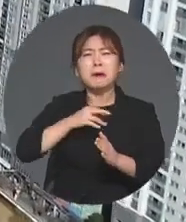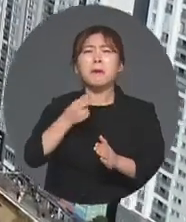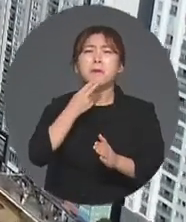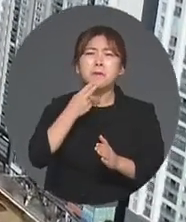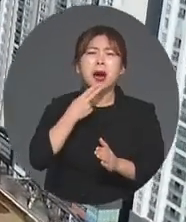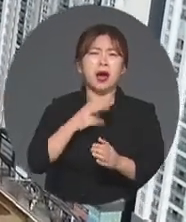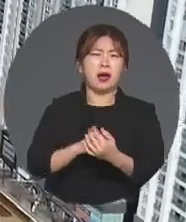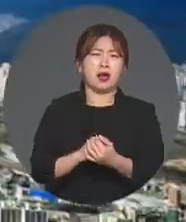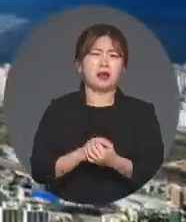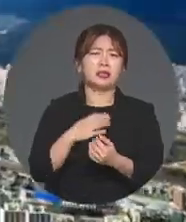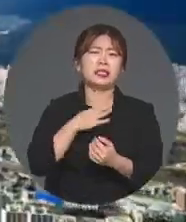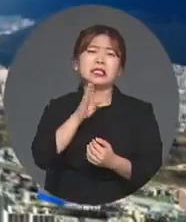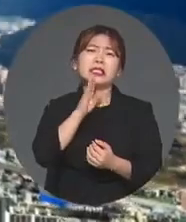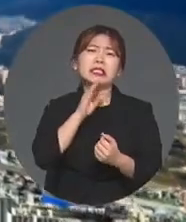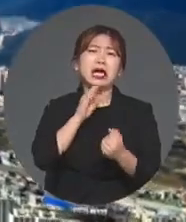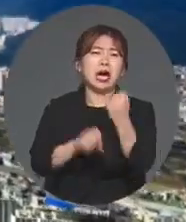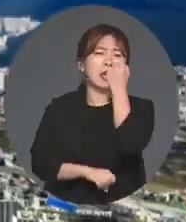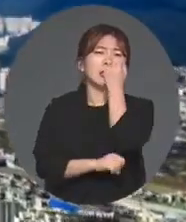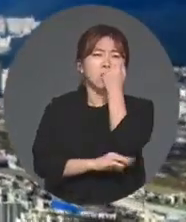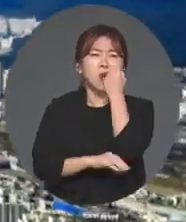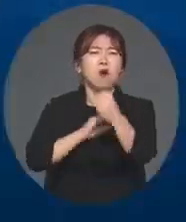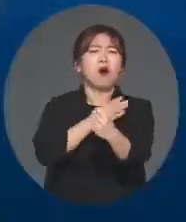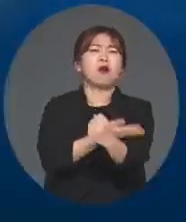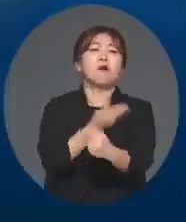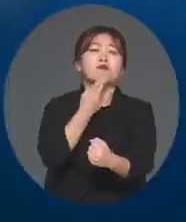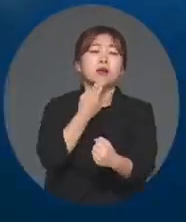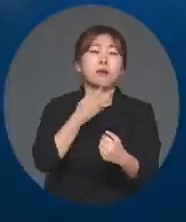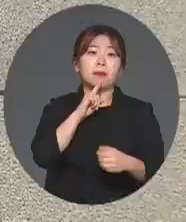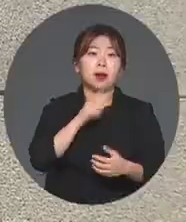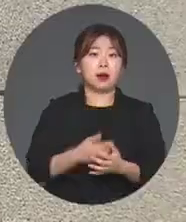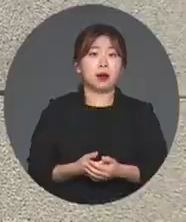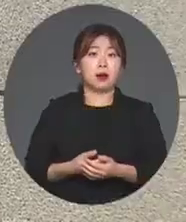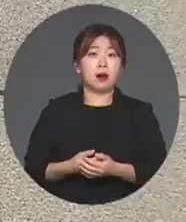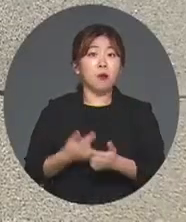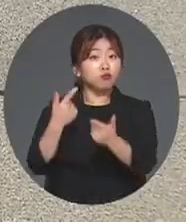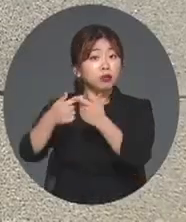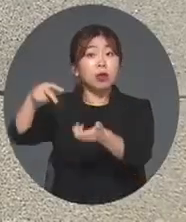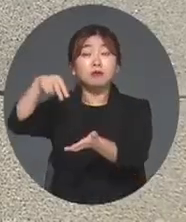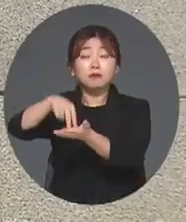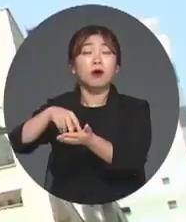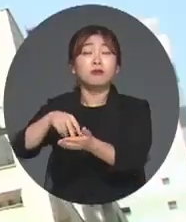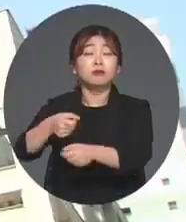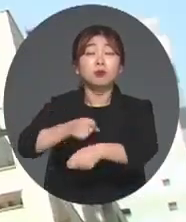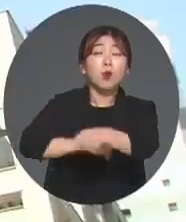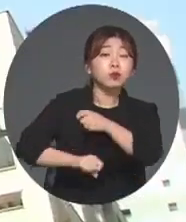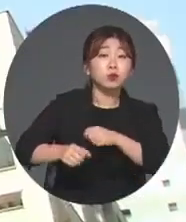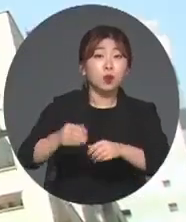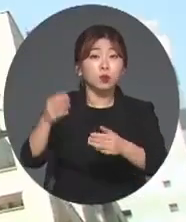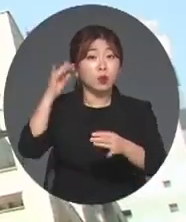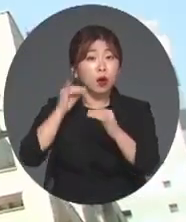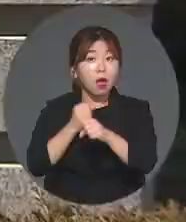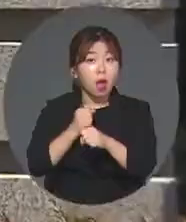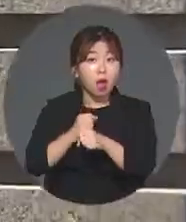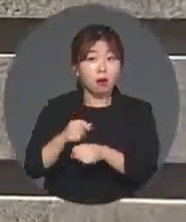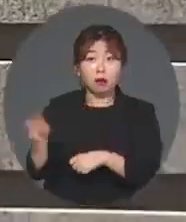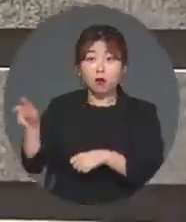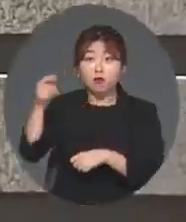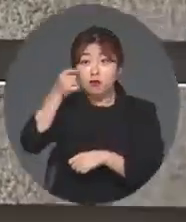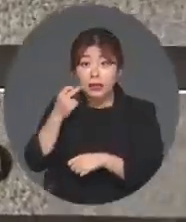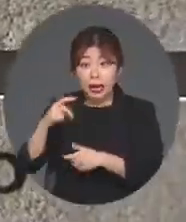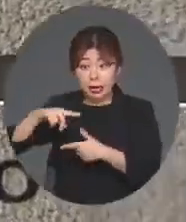모든 가능성을 열어놓고 적극적으로 협의해 나가겠다면서 경남도지사와 울산시장이 동의한다면